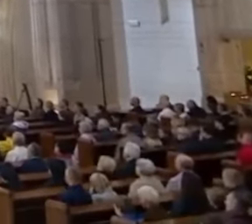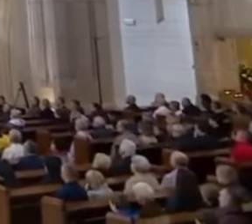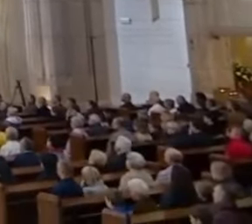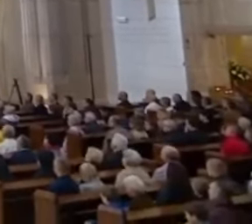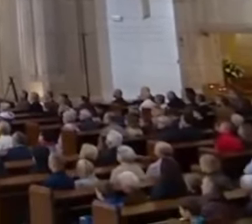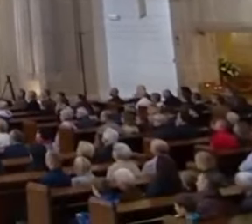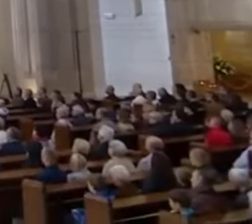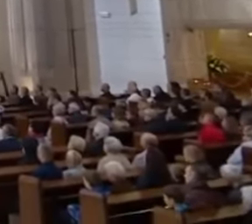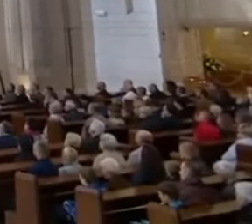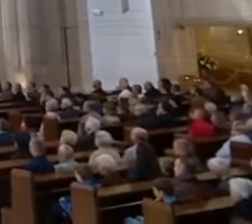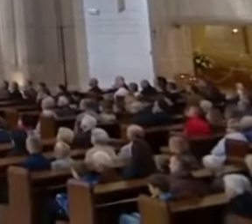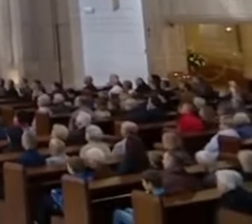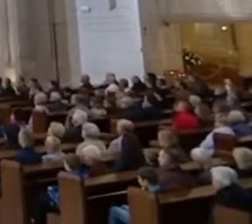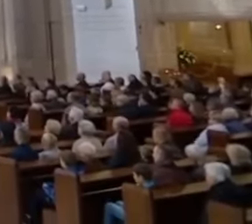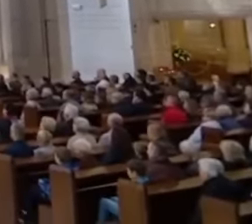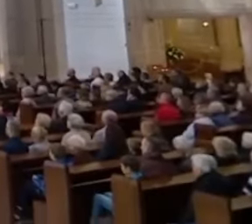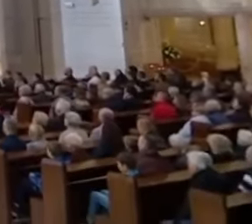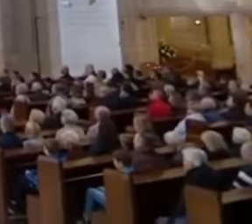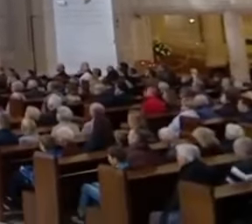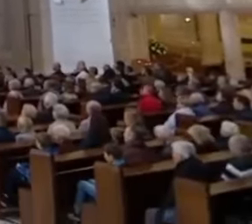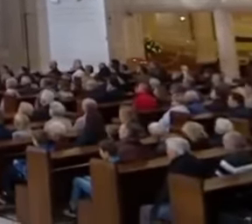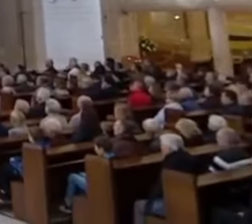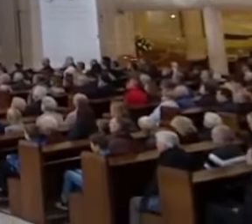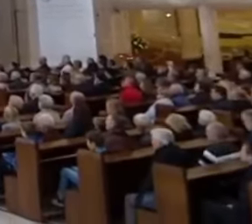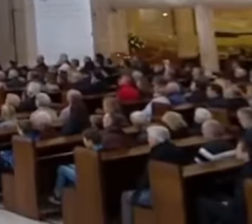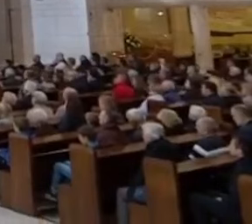u i